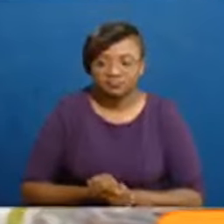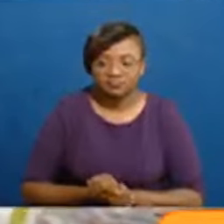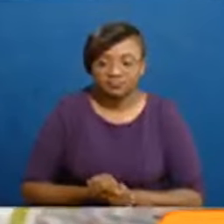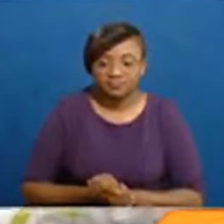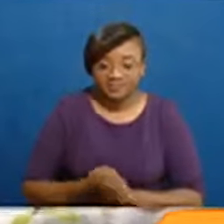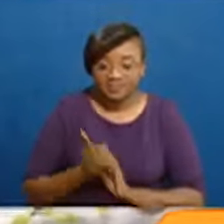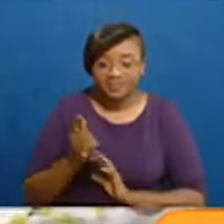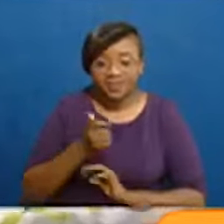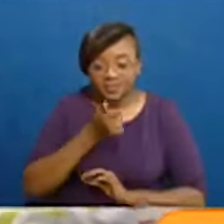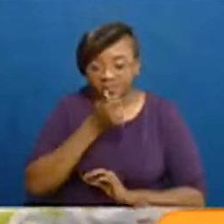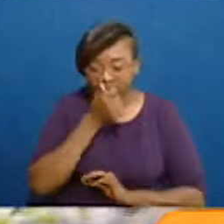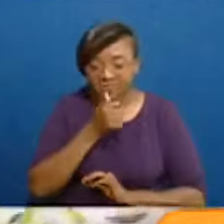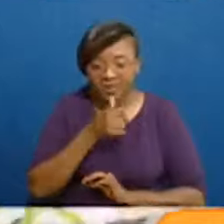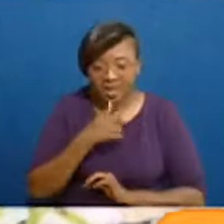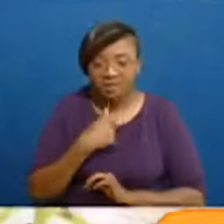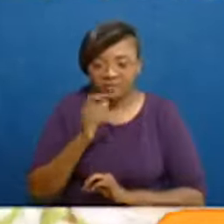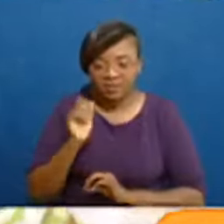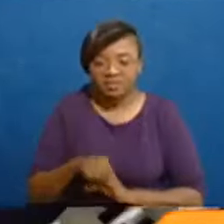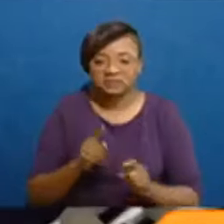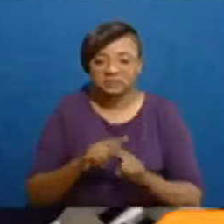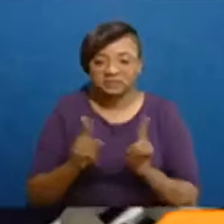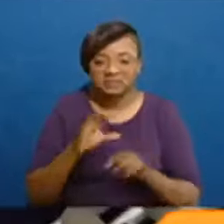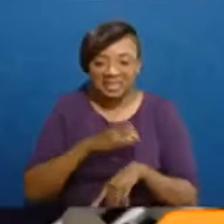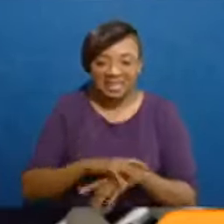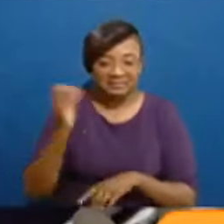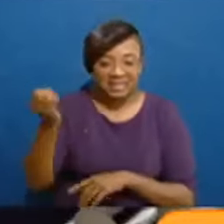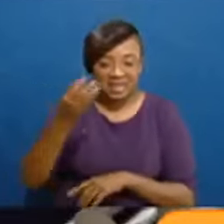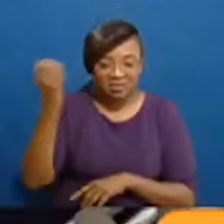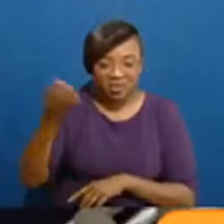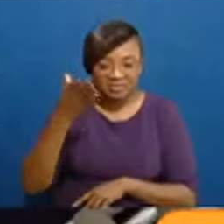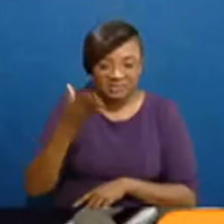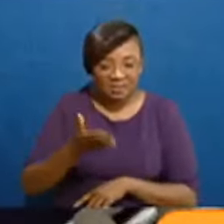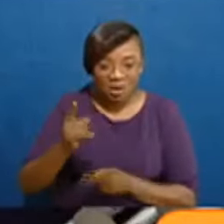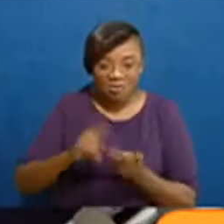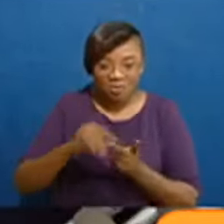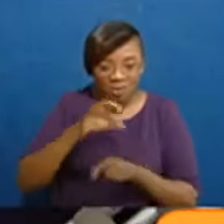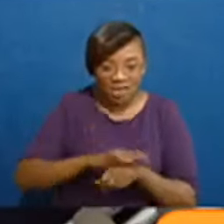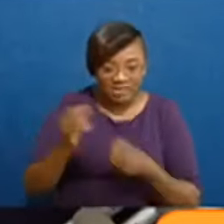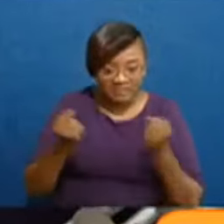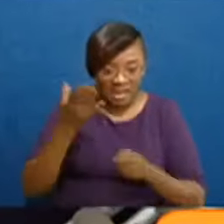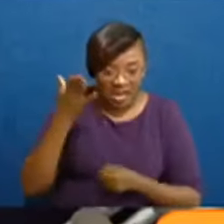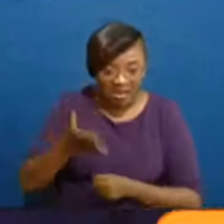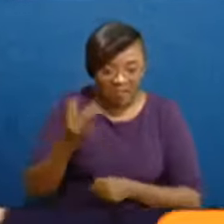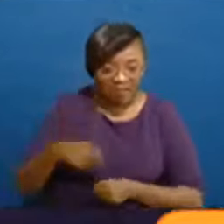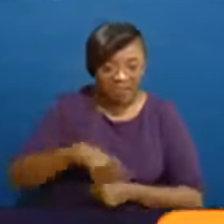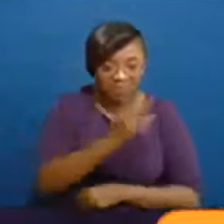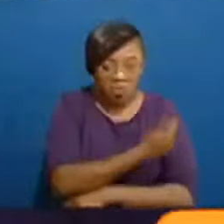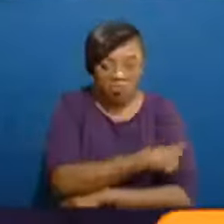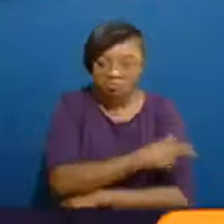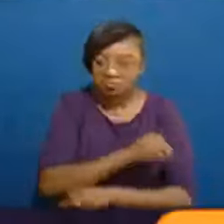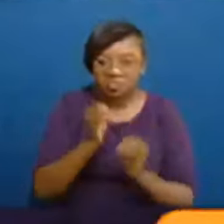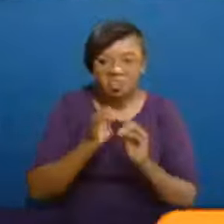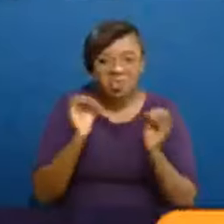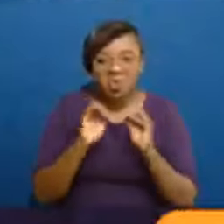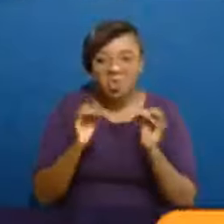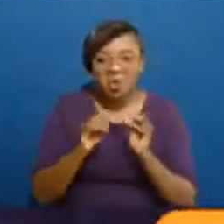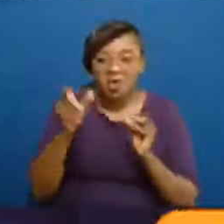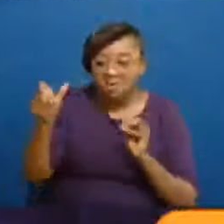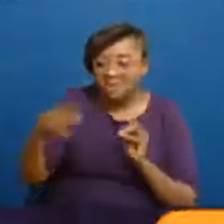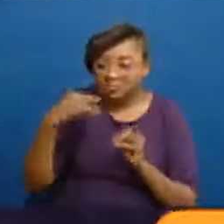na maumivu hakuweza kupata ambulensi wala gari kumfikisha hospitali. Aliyemsaidia